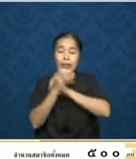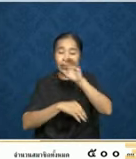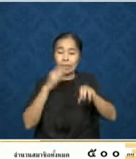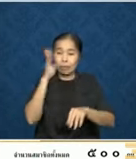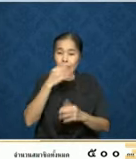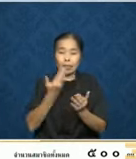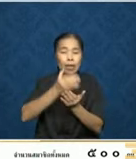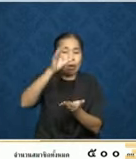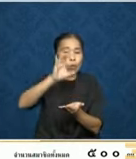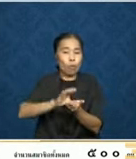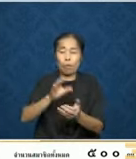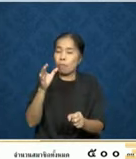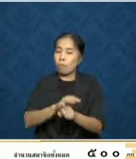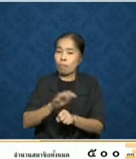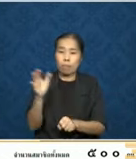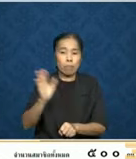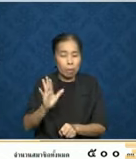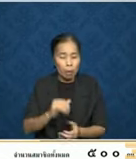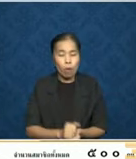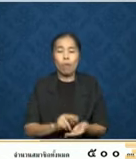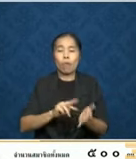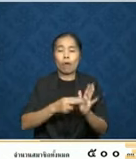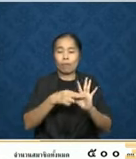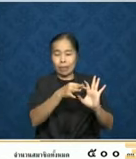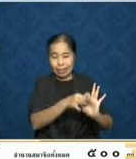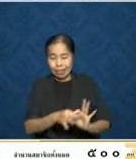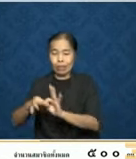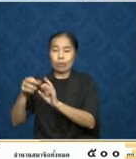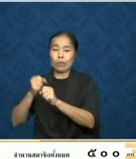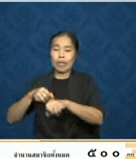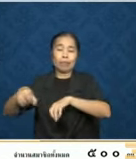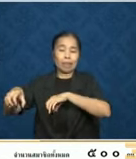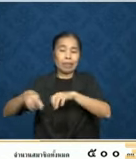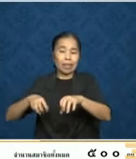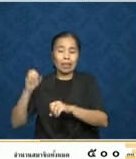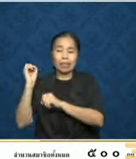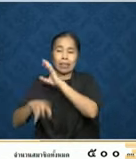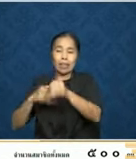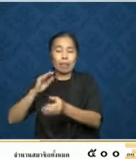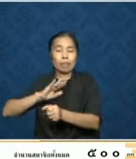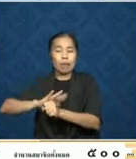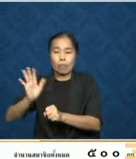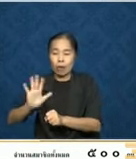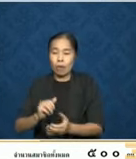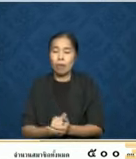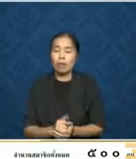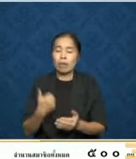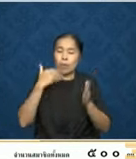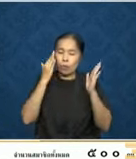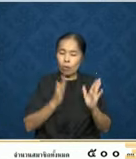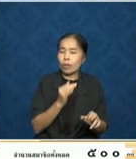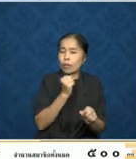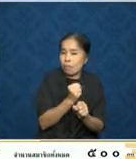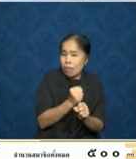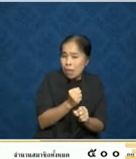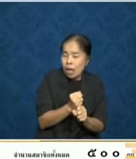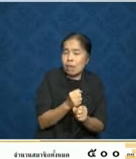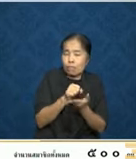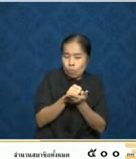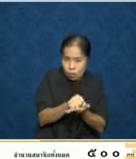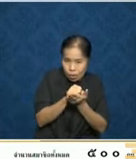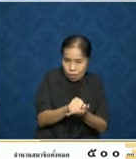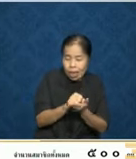ม่เพียงพอนำมาสู่ประสิทธิภาพการจัดการขยะแม้จะมีเจ้าหน้าที่และหน่วยงานต่างๆครับที่คอยให้บริ